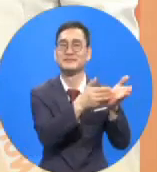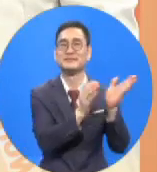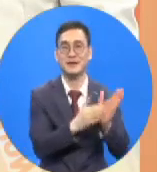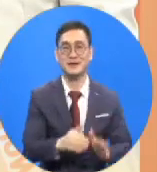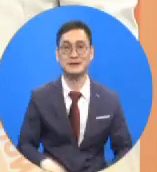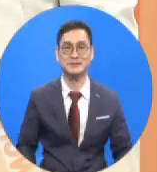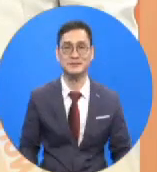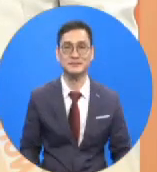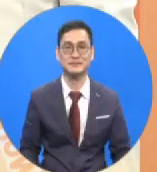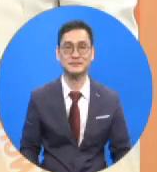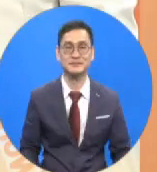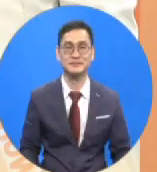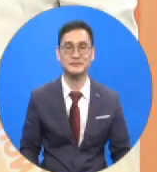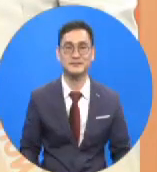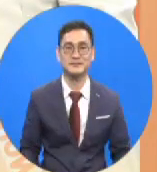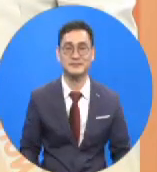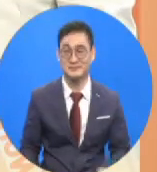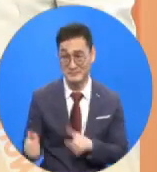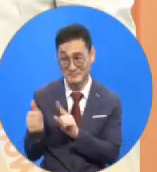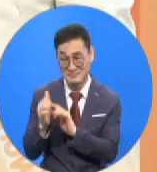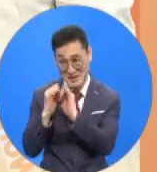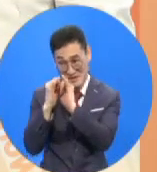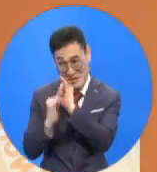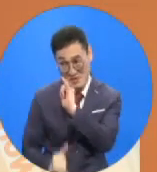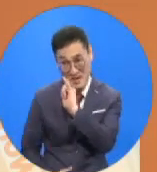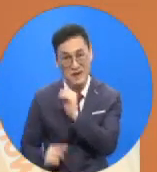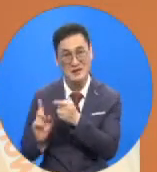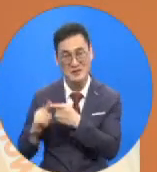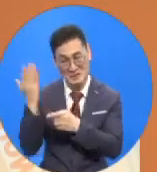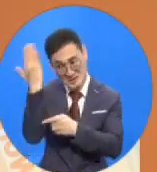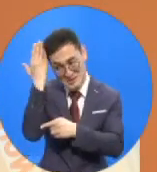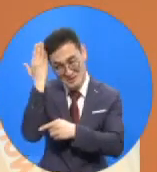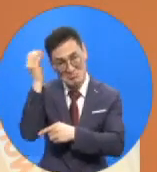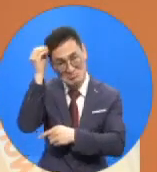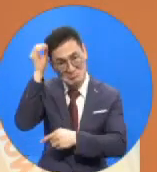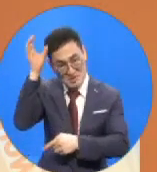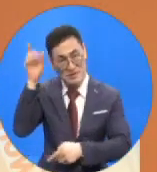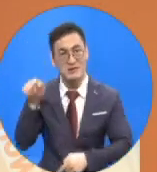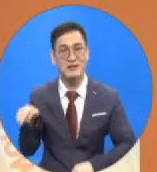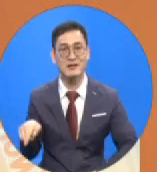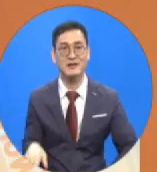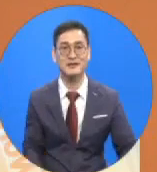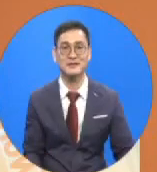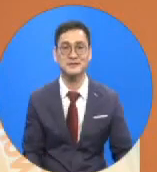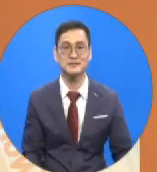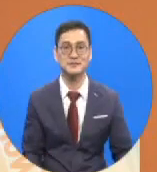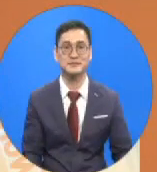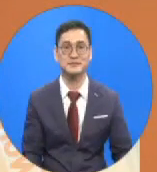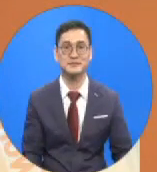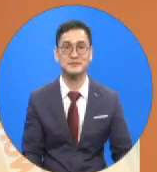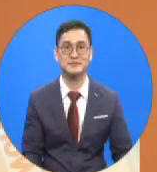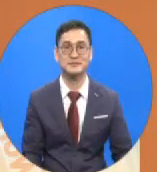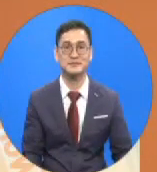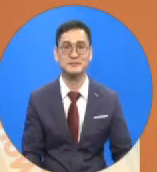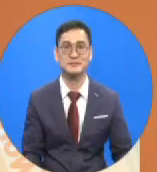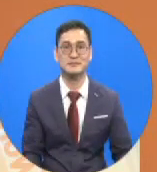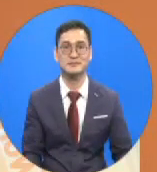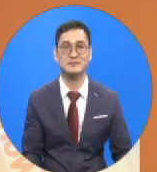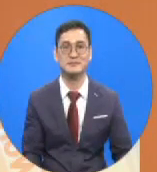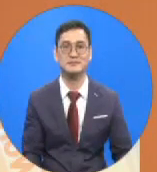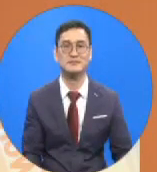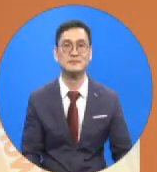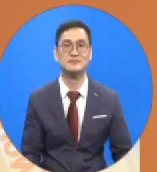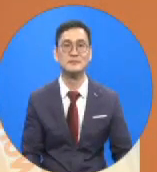역사에 대해서도 좀 약간 손대 일각에 있는 삶이다 그러면 본인이 말한 것처럼 먼지 같은 그러한 어떠한